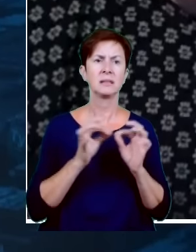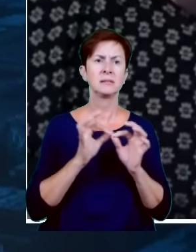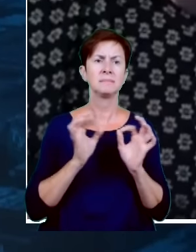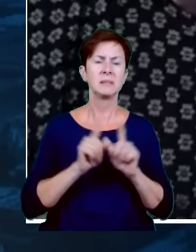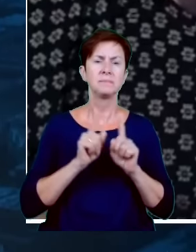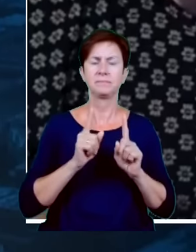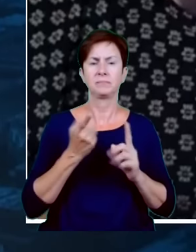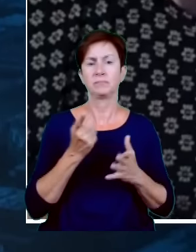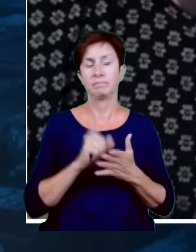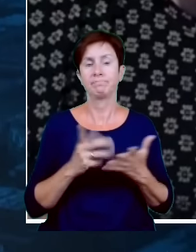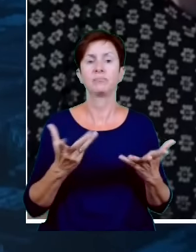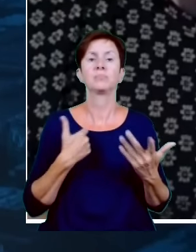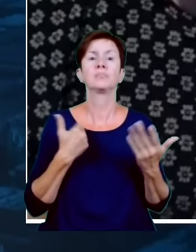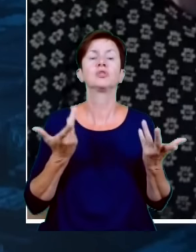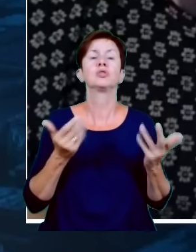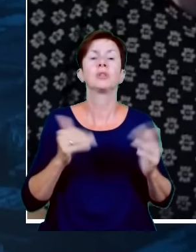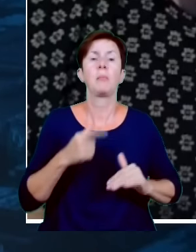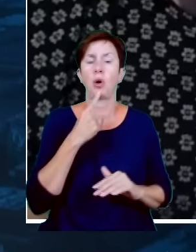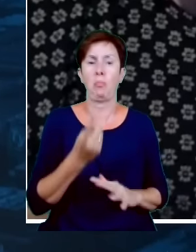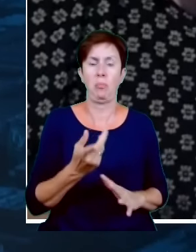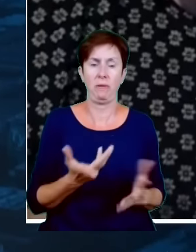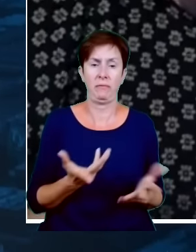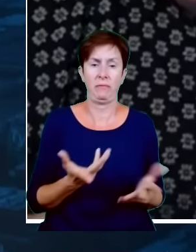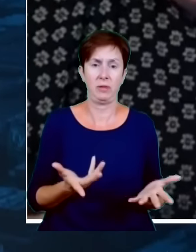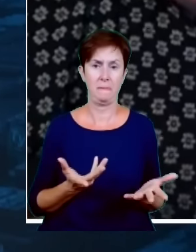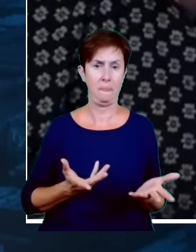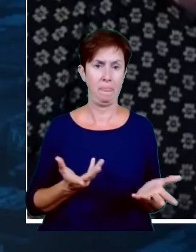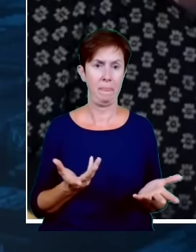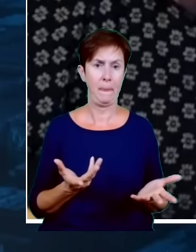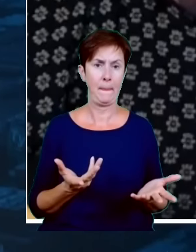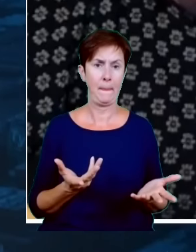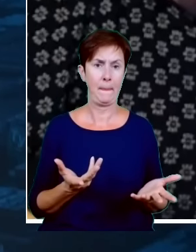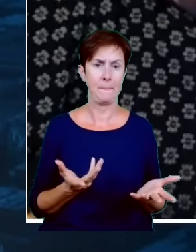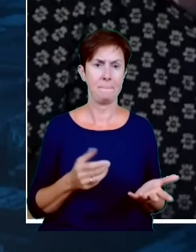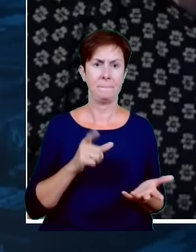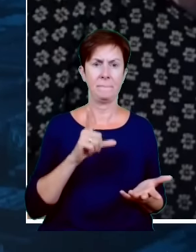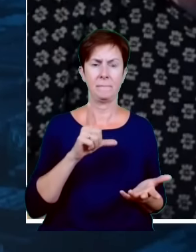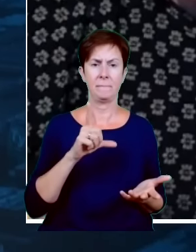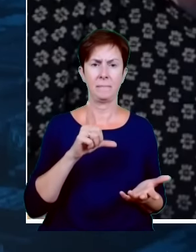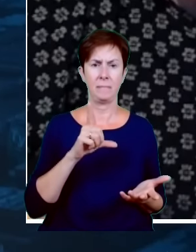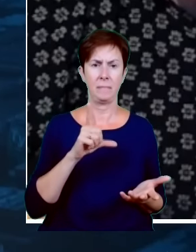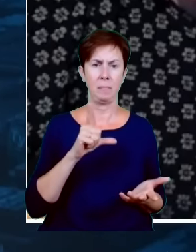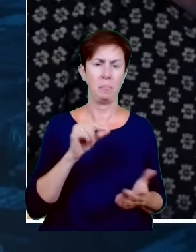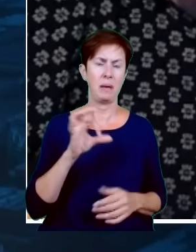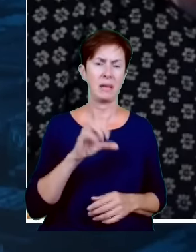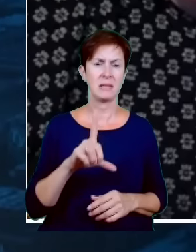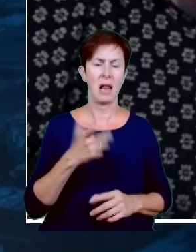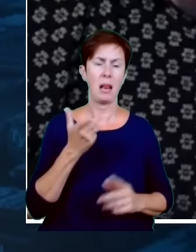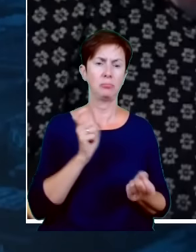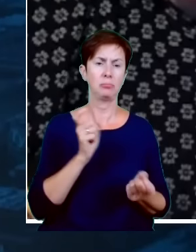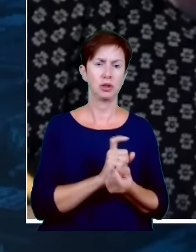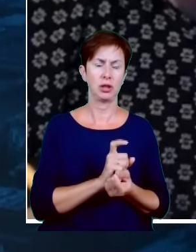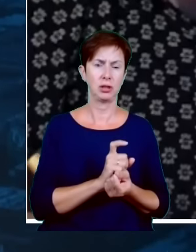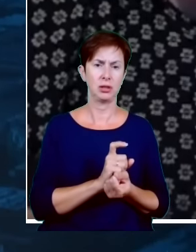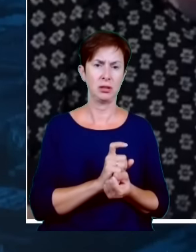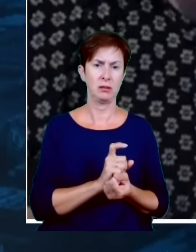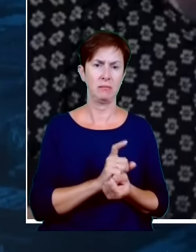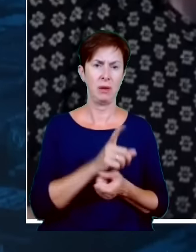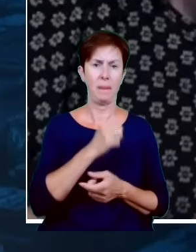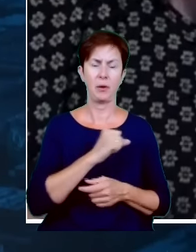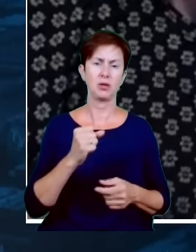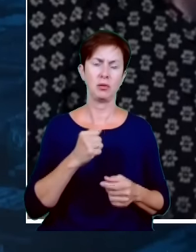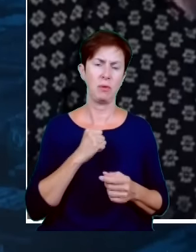stało no Co mogę powiedzieć No nie mamy no PSL był przeciwko tam posłowie różnie głosowali ale w